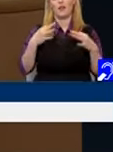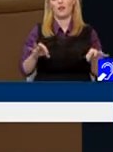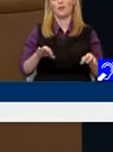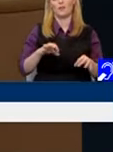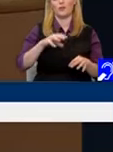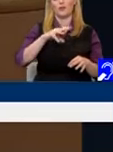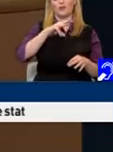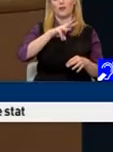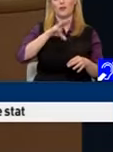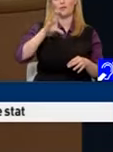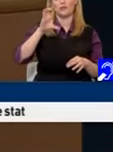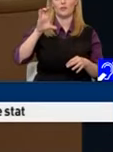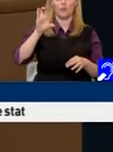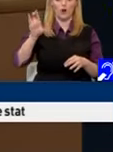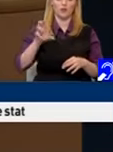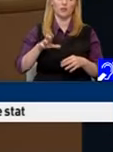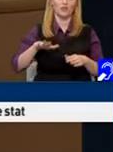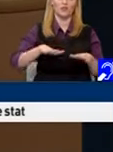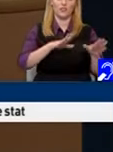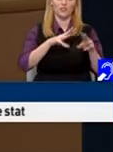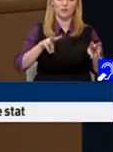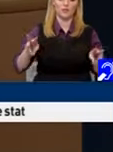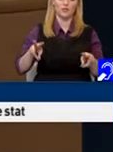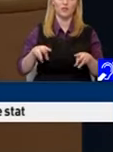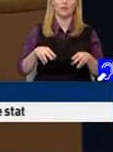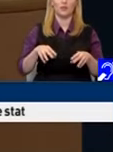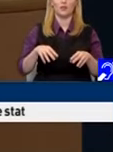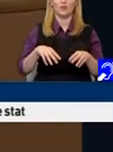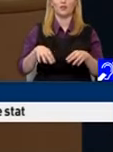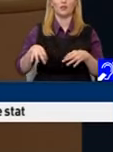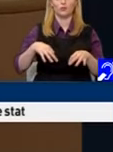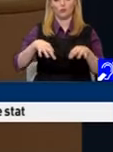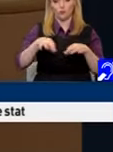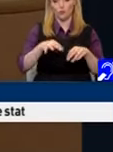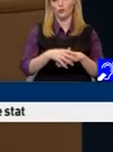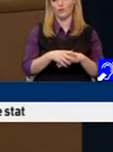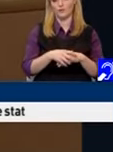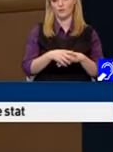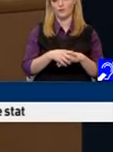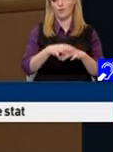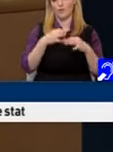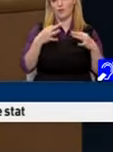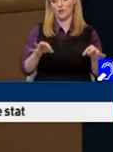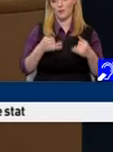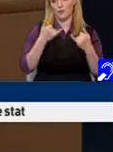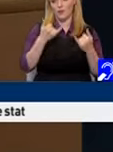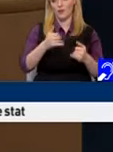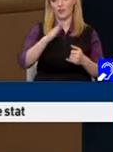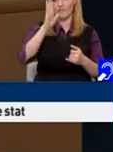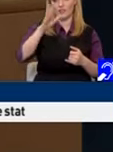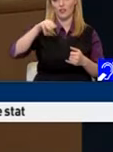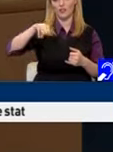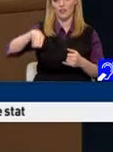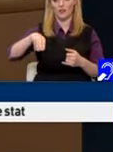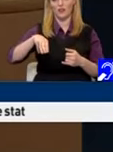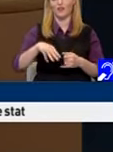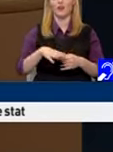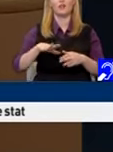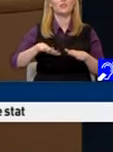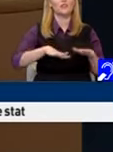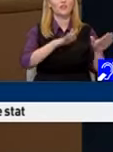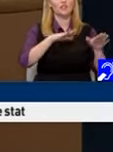domnului Serghei Bucătaru din funcție de viceministru al transporturilor și infrastructurii drumurilor. Eliberarea domnului Vitalie Tarlev din funcție